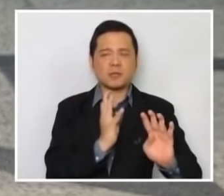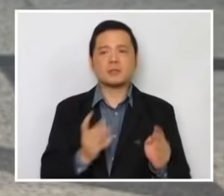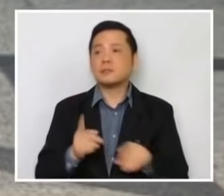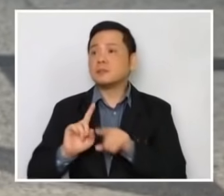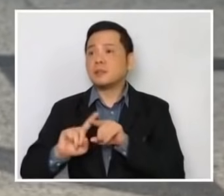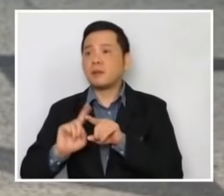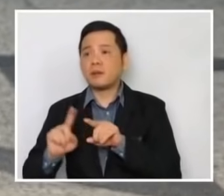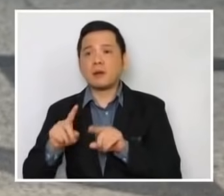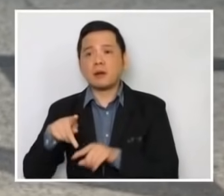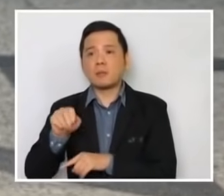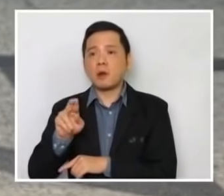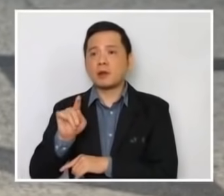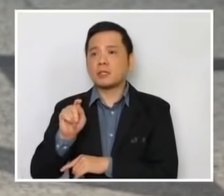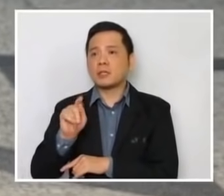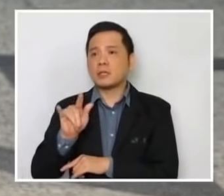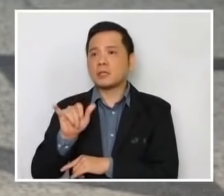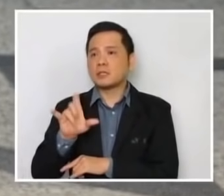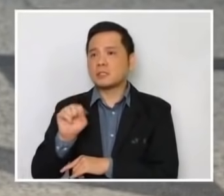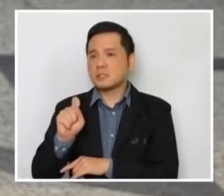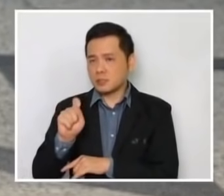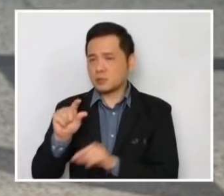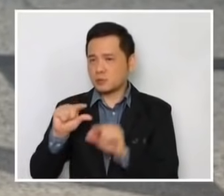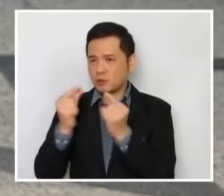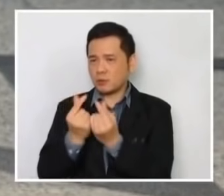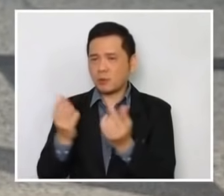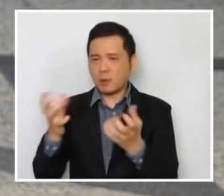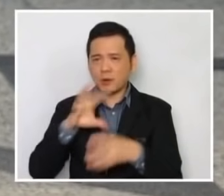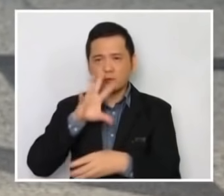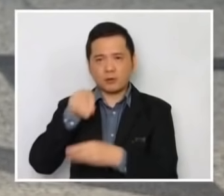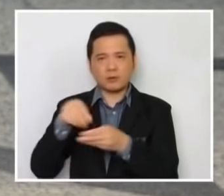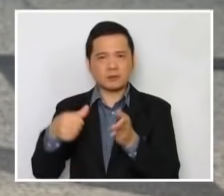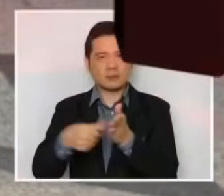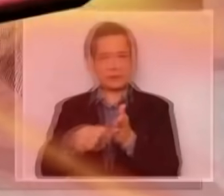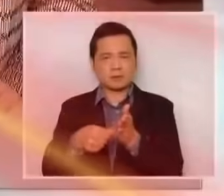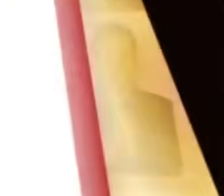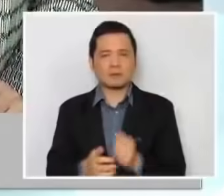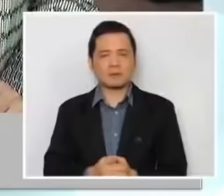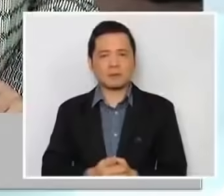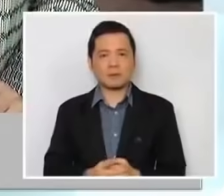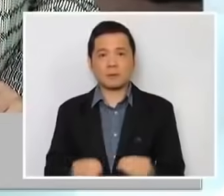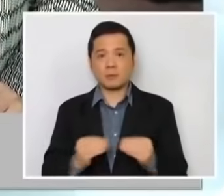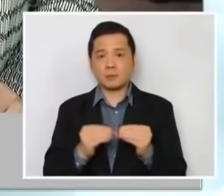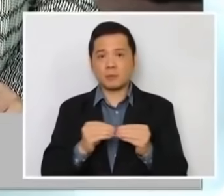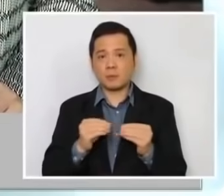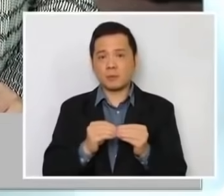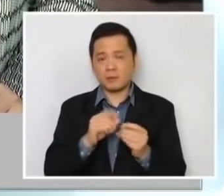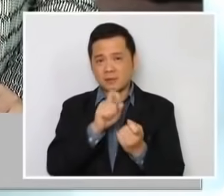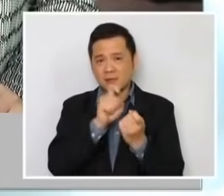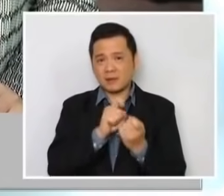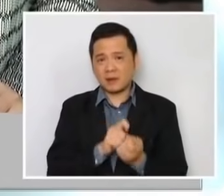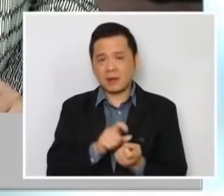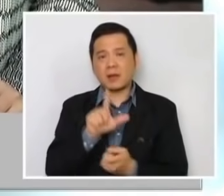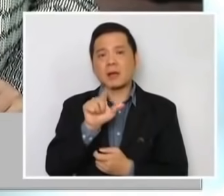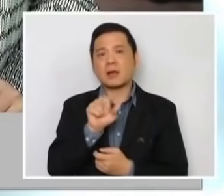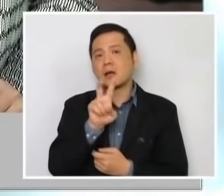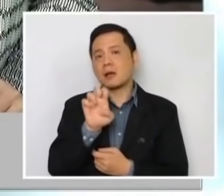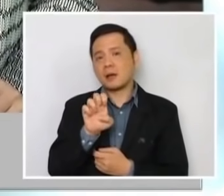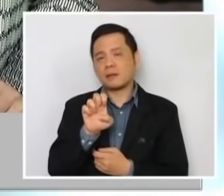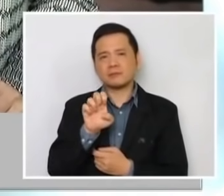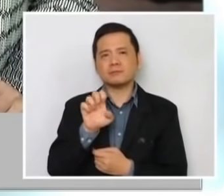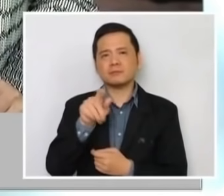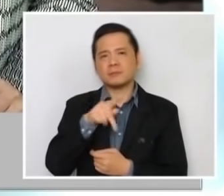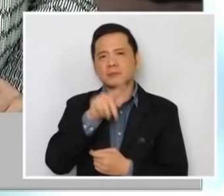na nagnanais makasama sa halalan. Nagpapatrol live mula sa Pasay City, si Ina Reformina.